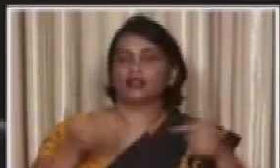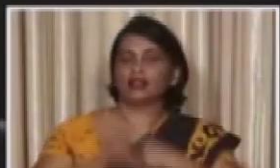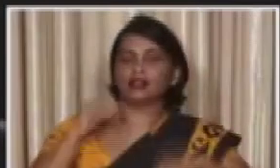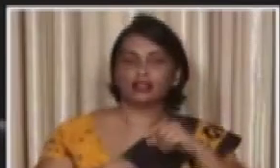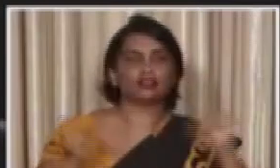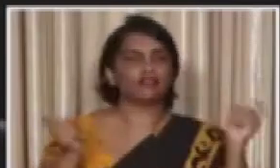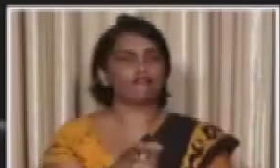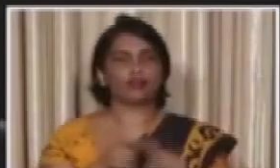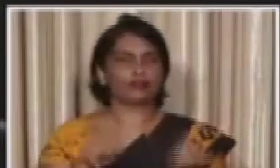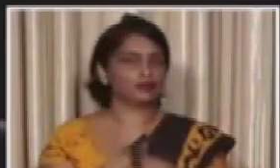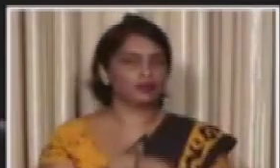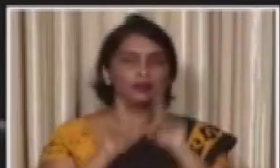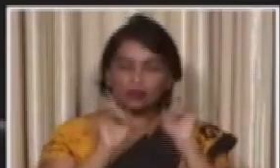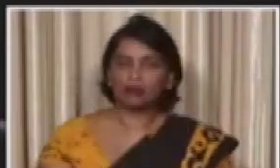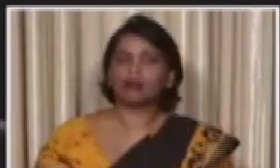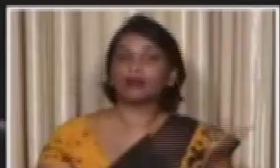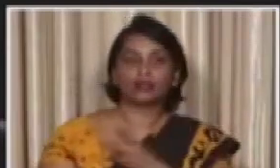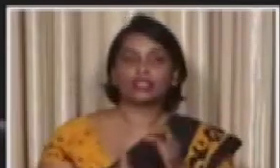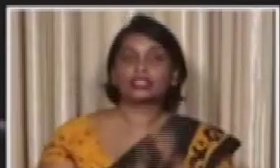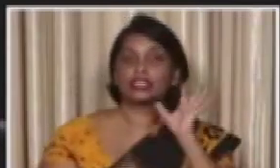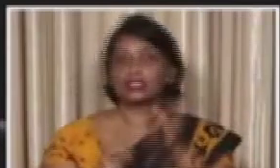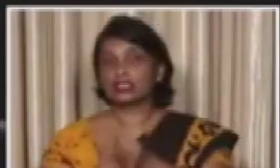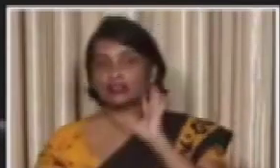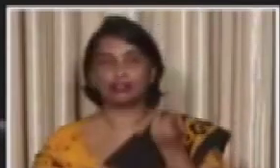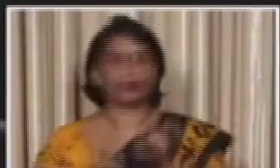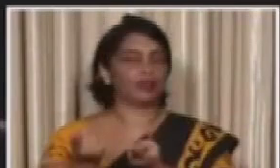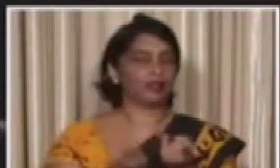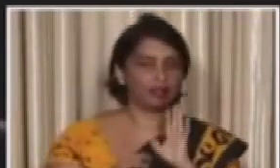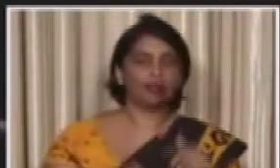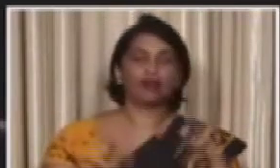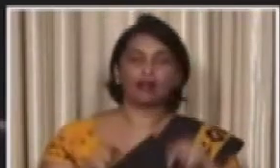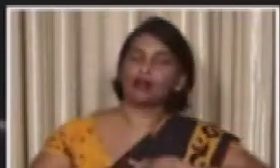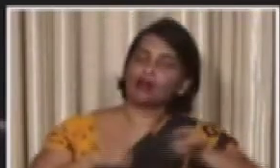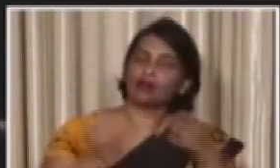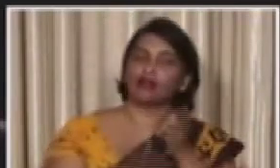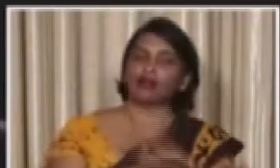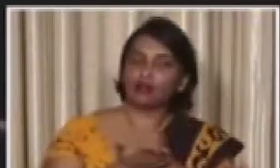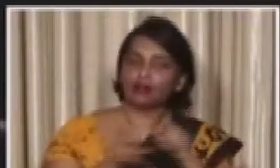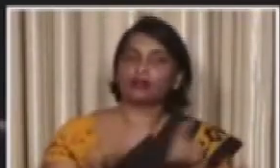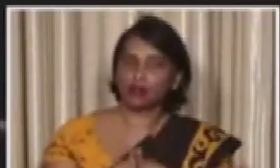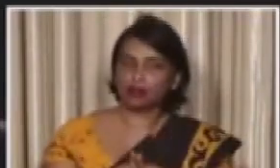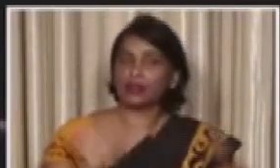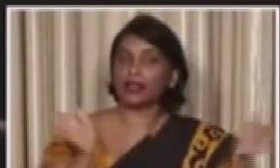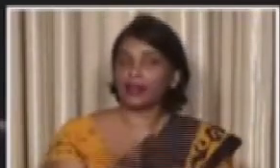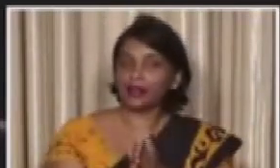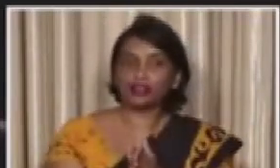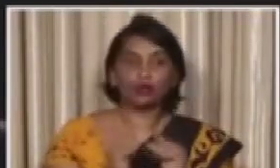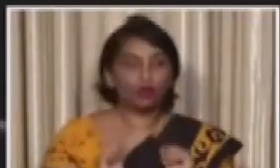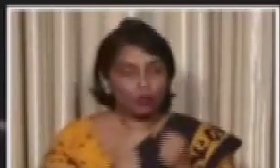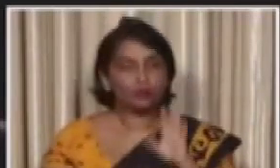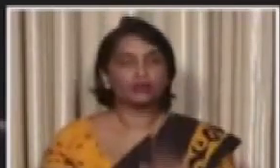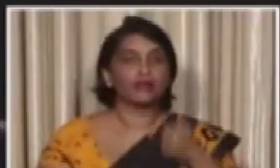සතුරන් බවට පත් වෙලා ඒ දෙන්නම ජනාධිපති වෙන්න තරඟ කරනවා. අනෙක් හැමෝම වගේ එකතු වන්න උත්සාහ කරන්න මේ